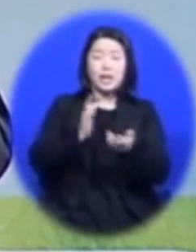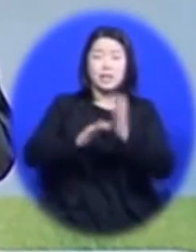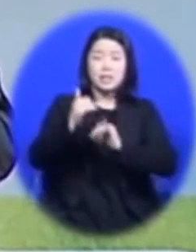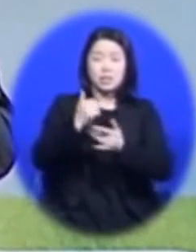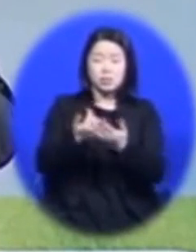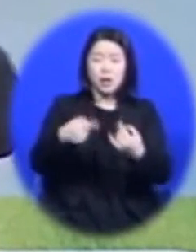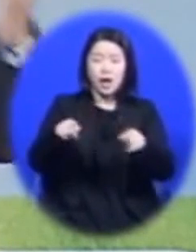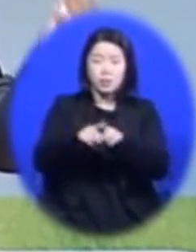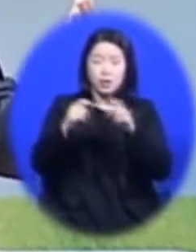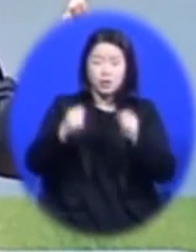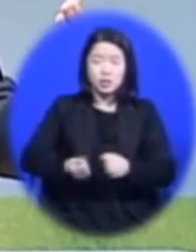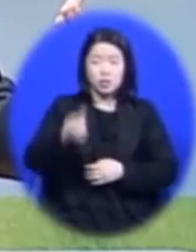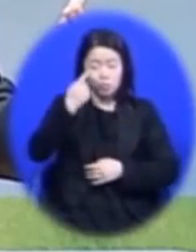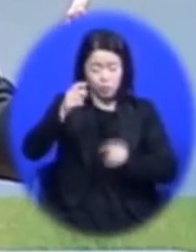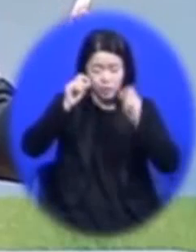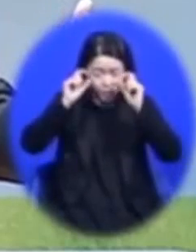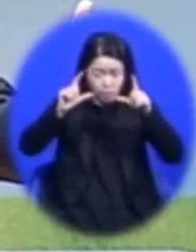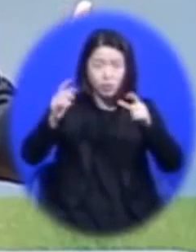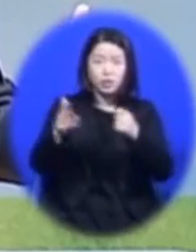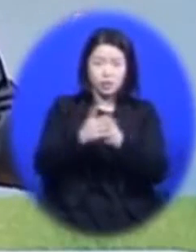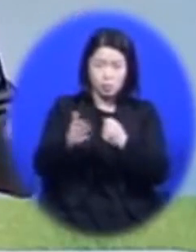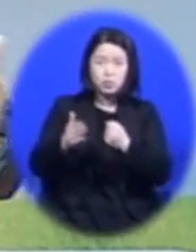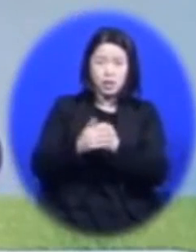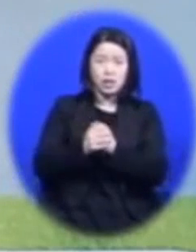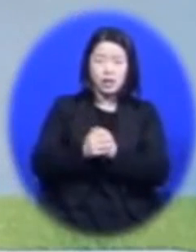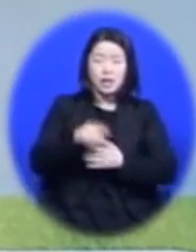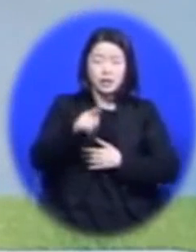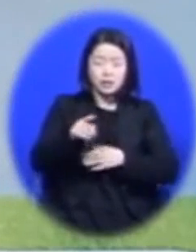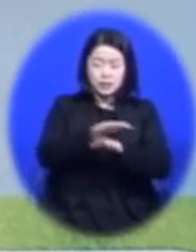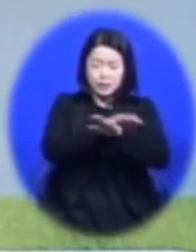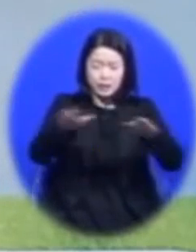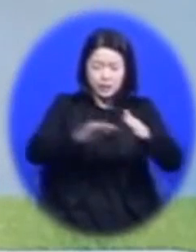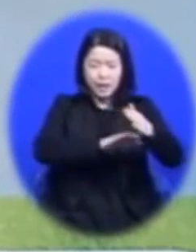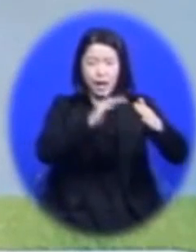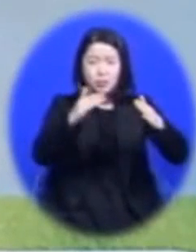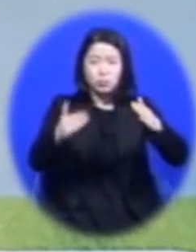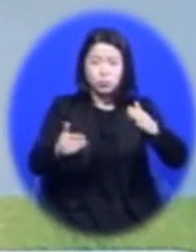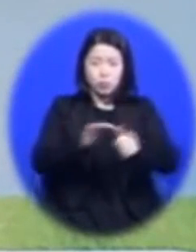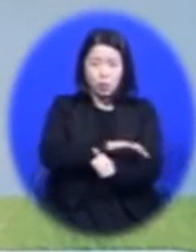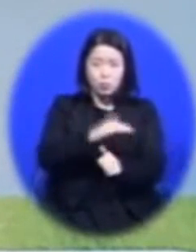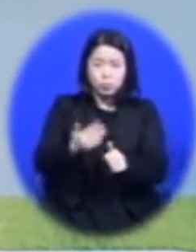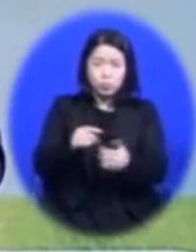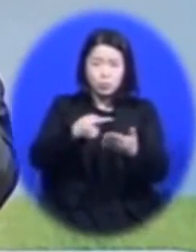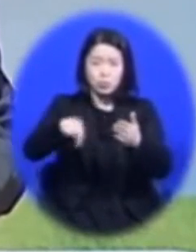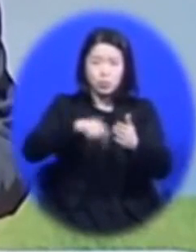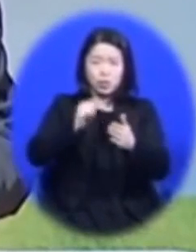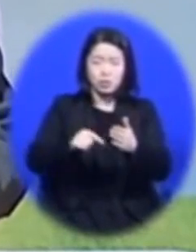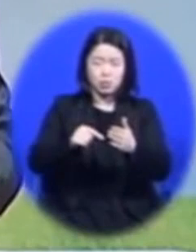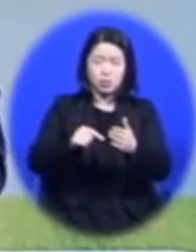예수님이 함께 계시는 눈이 뜨이니까 그 지하 무덤 속에서 거기서